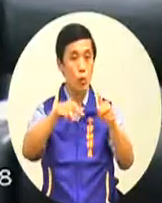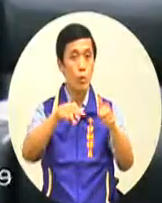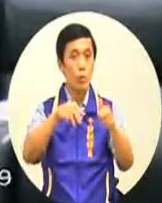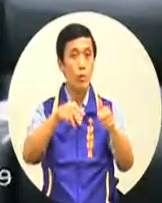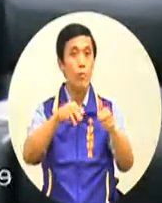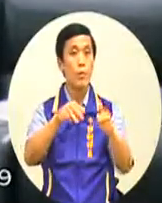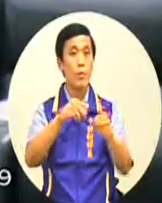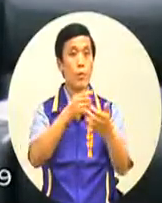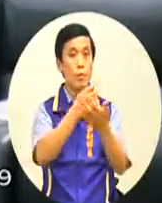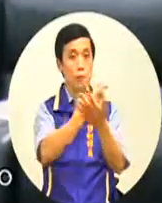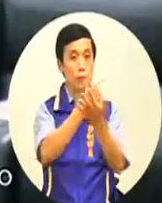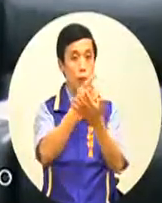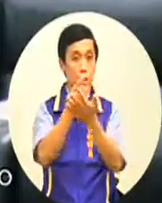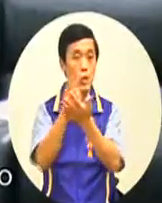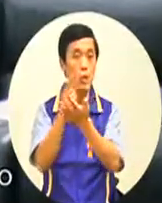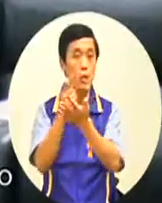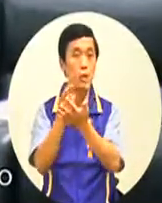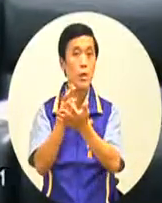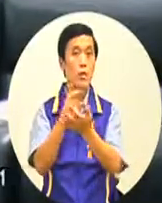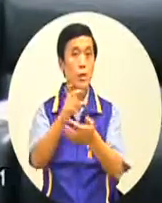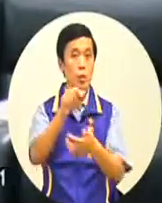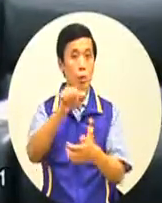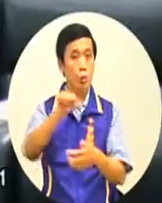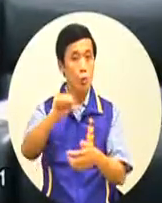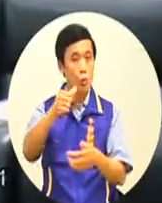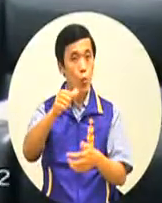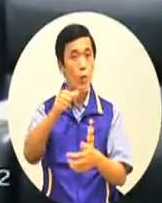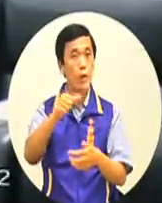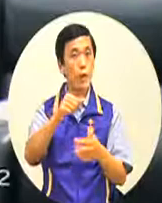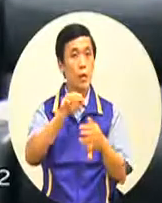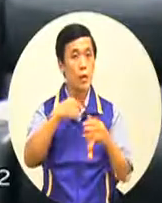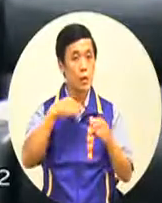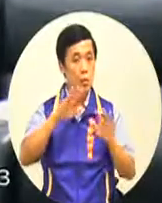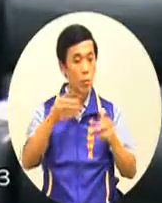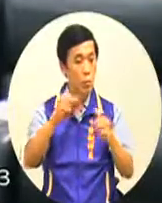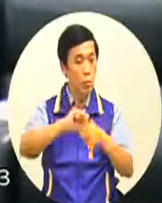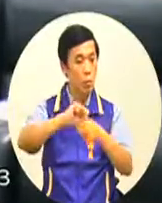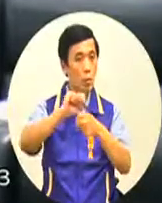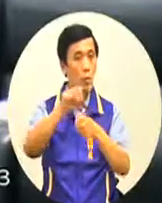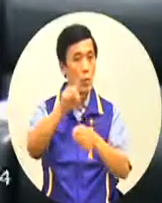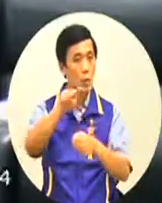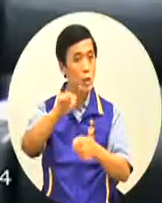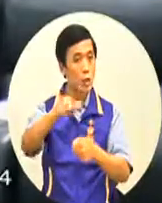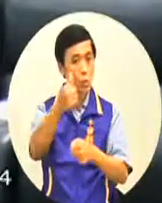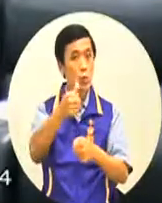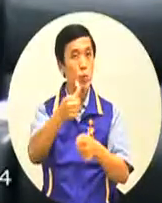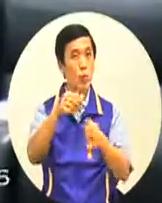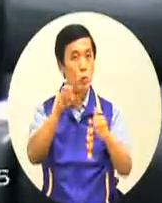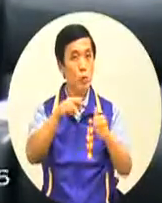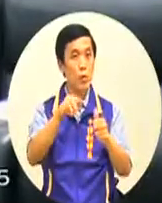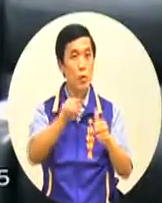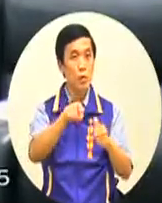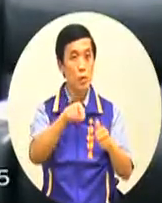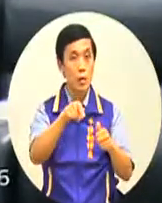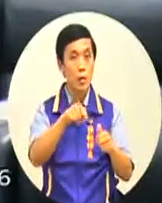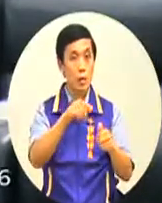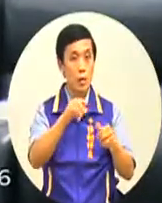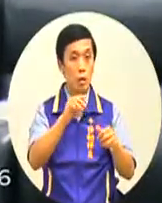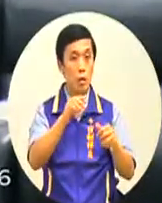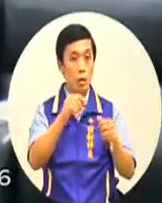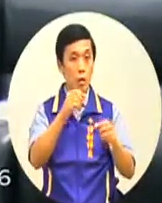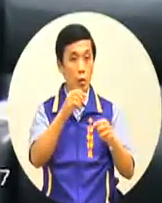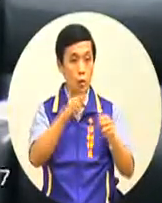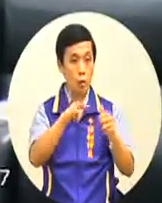快1500个合格的社会志工。我都鼓励他们，你们要结训后只是开始，不是结束。结训后你要